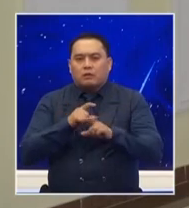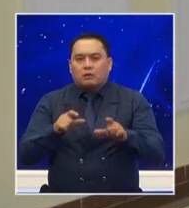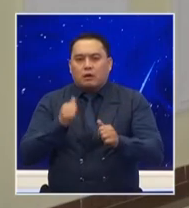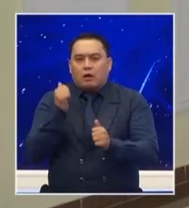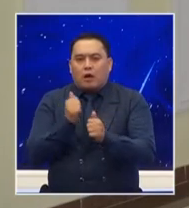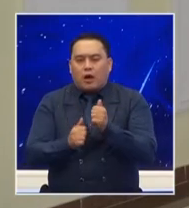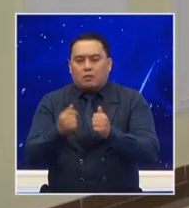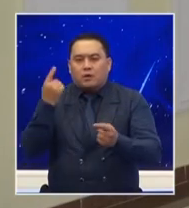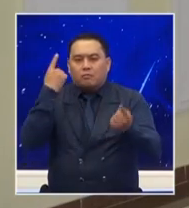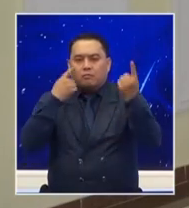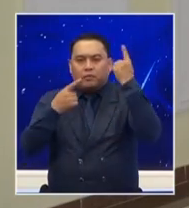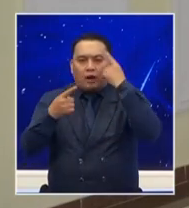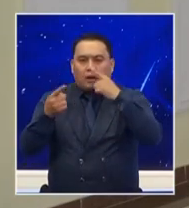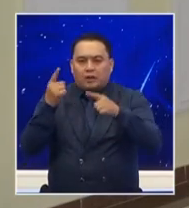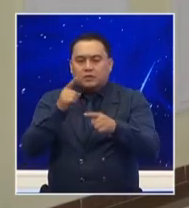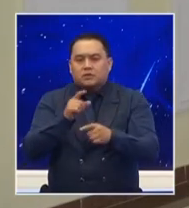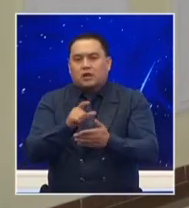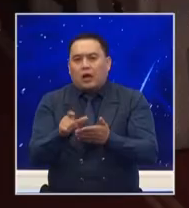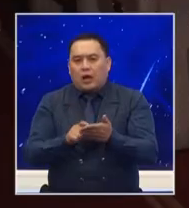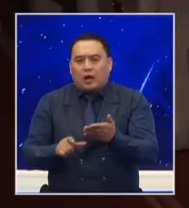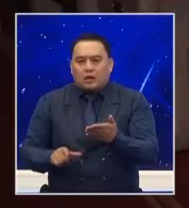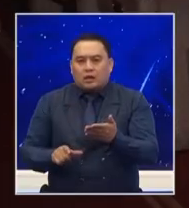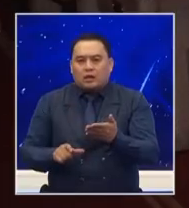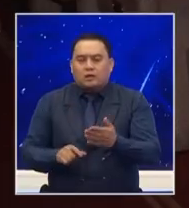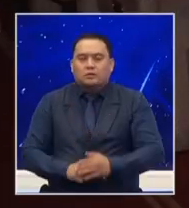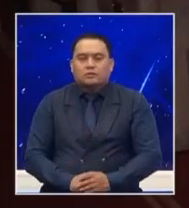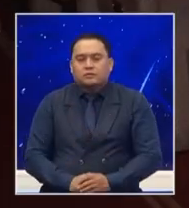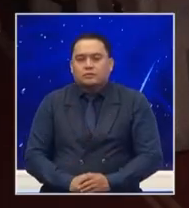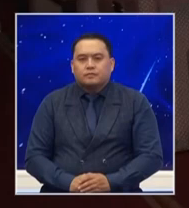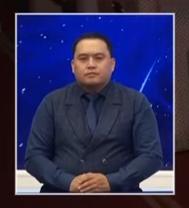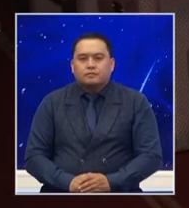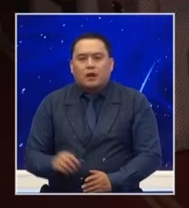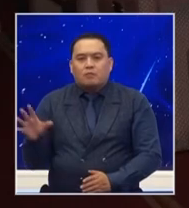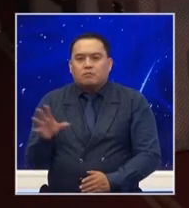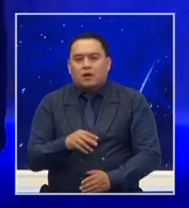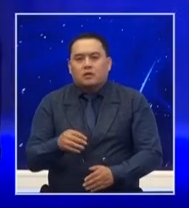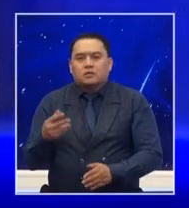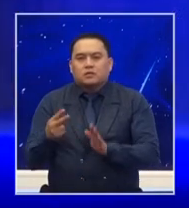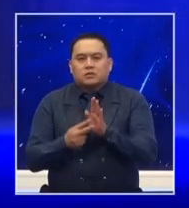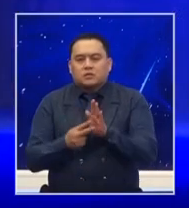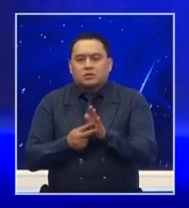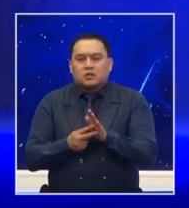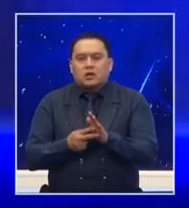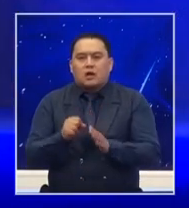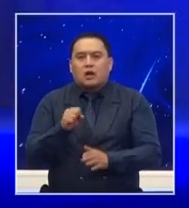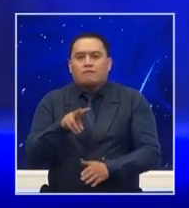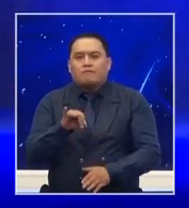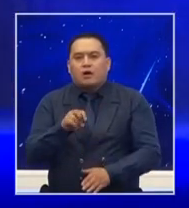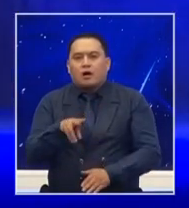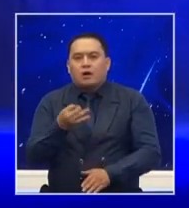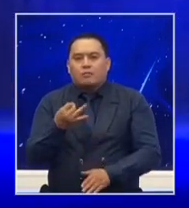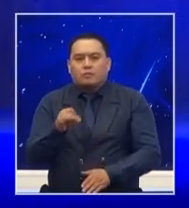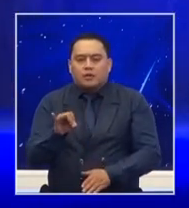осы поэзиялық дүние өтімді. Аталған спектакльде барлығы 8 образ сомдалды. Онда Әл-Фараби, Асан